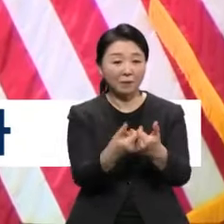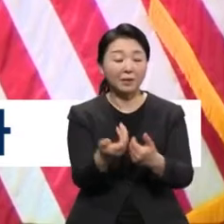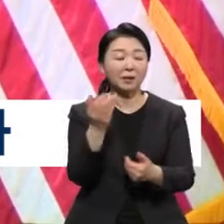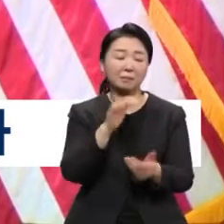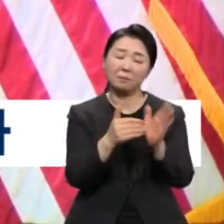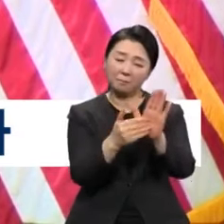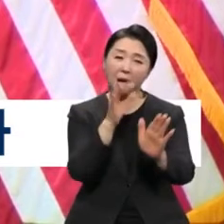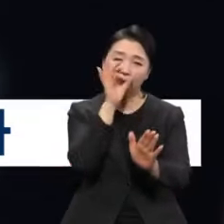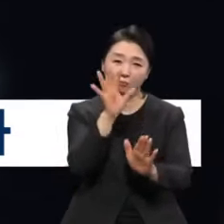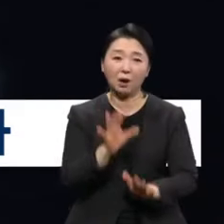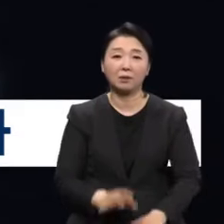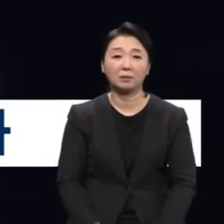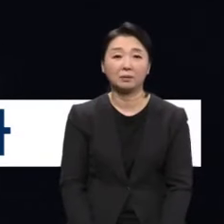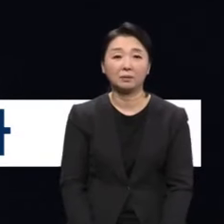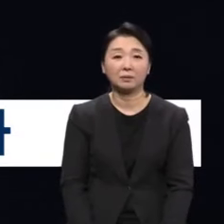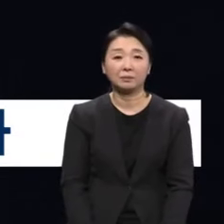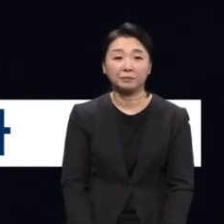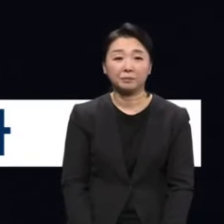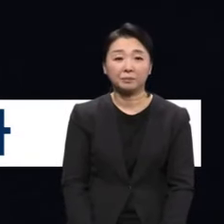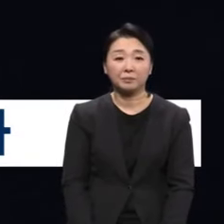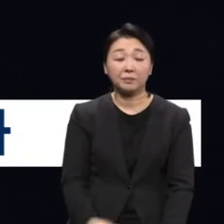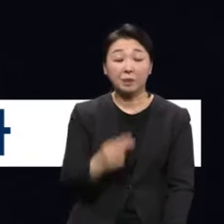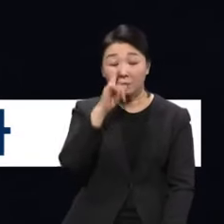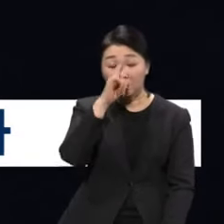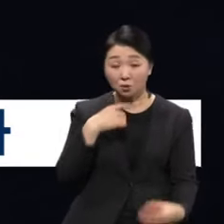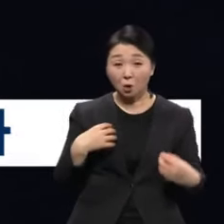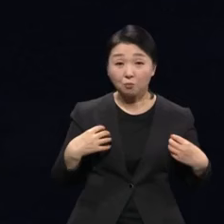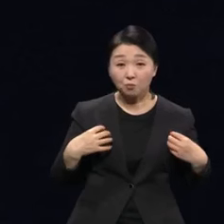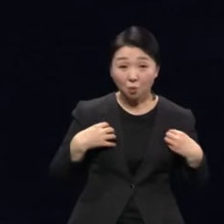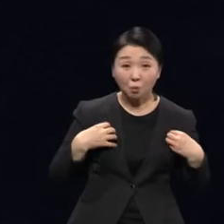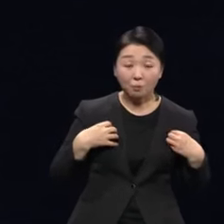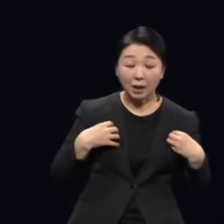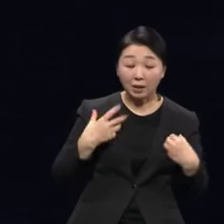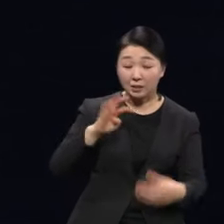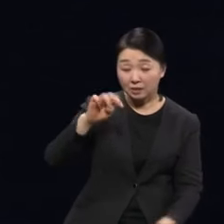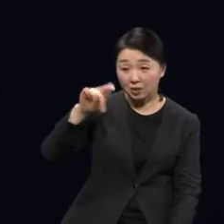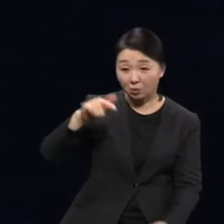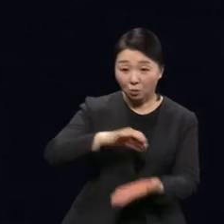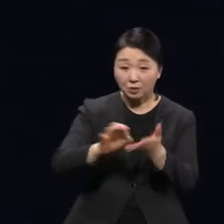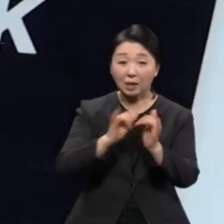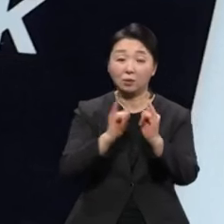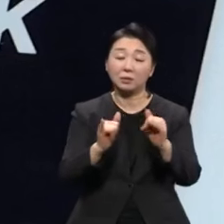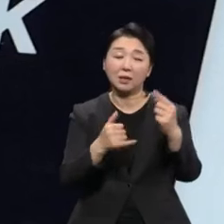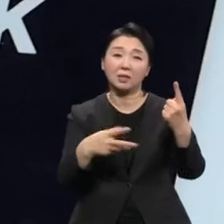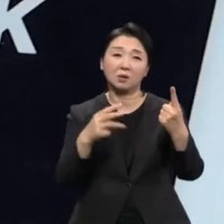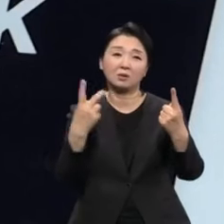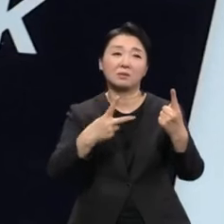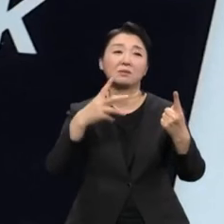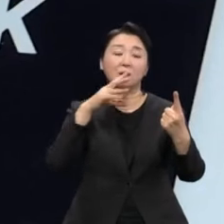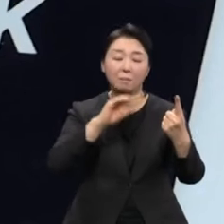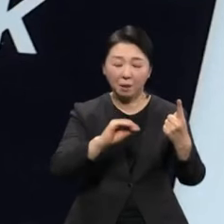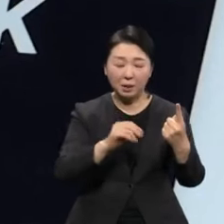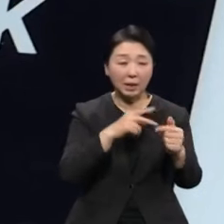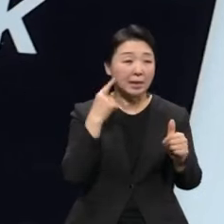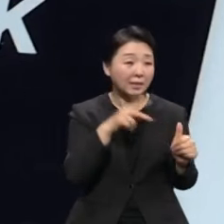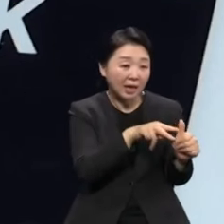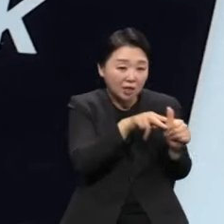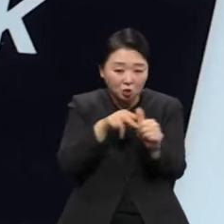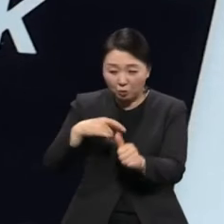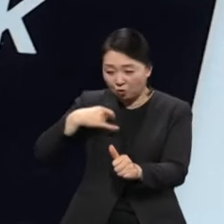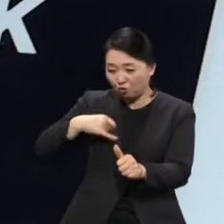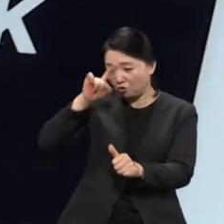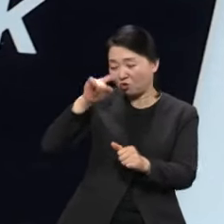수는 없었습니다. 미 정보기관은 미국 내 틱톡 이용자 1억 7천만 명의 개인정보가 중국 정부로 넘어갈 수